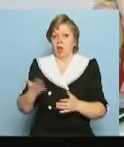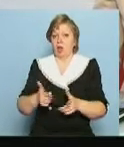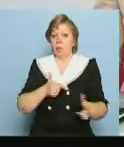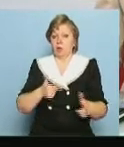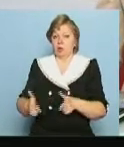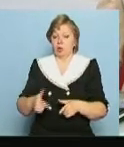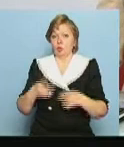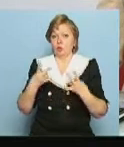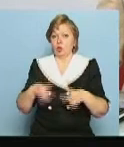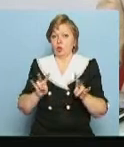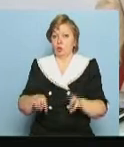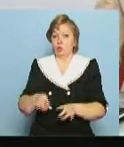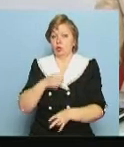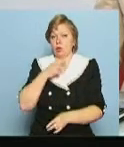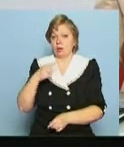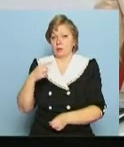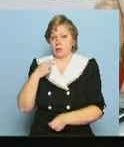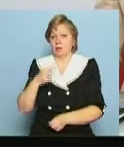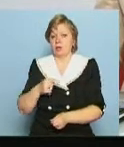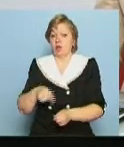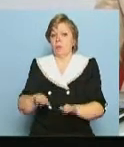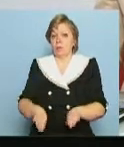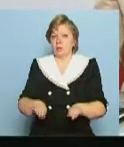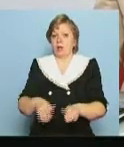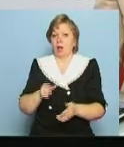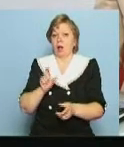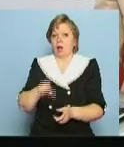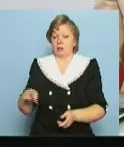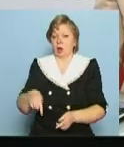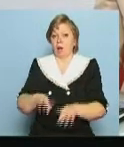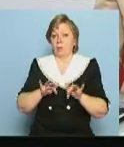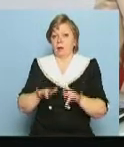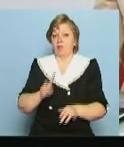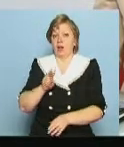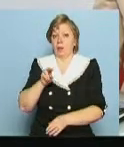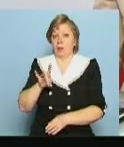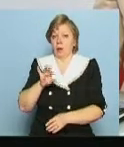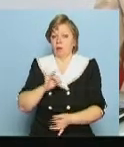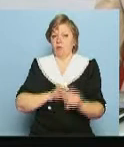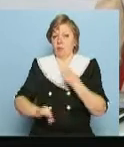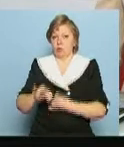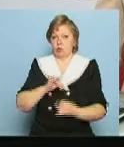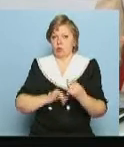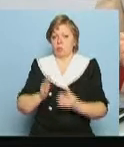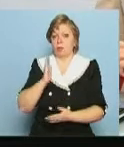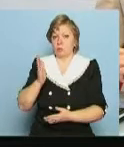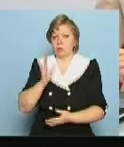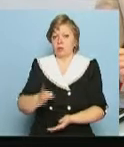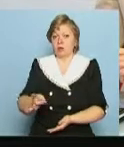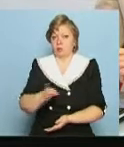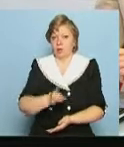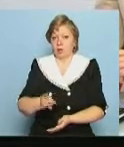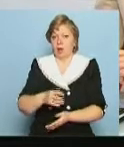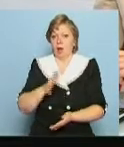республике кадров? Фракция КПРФ в Госсовете Удмуртии провела круглый стол, где обсуждали перспективы рынка труда в республике. Проблемы есть и у тех,